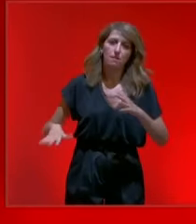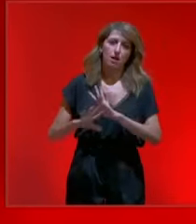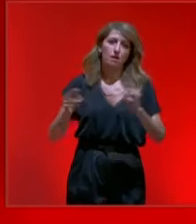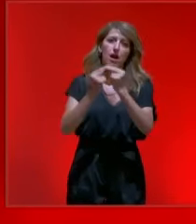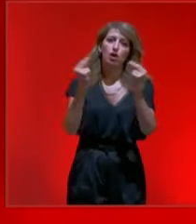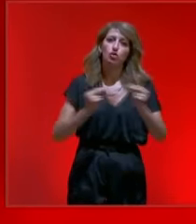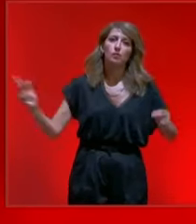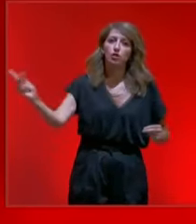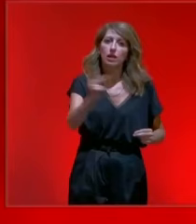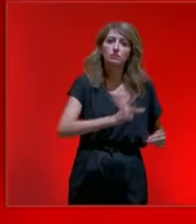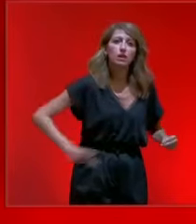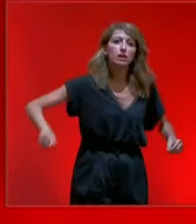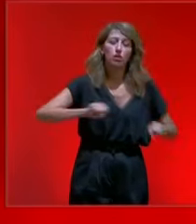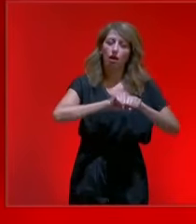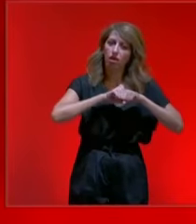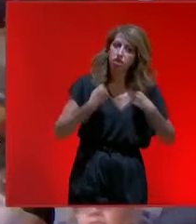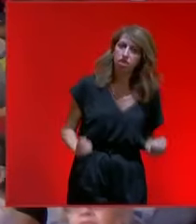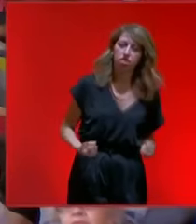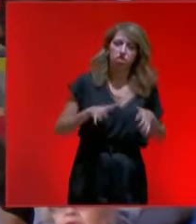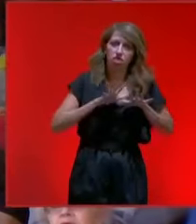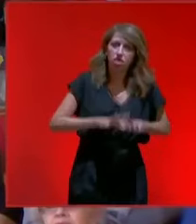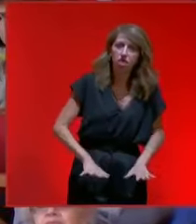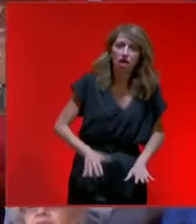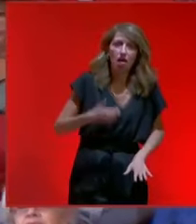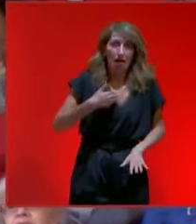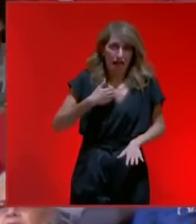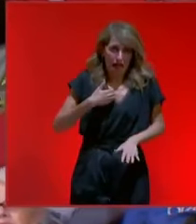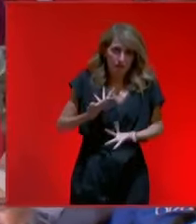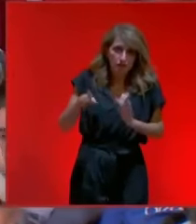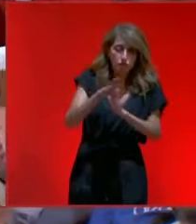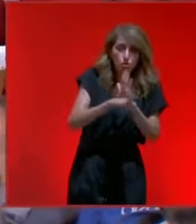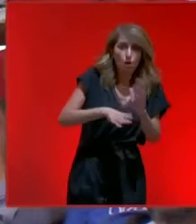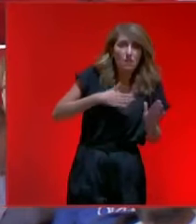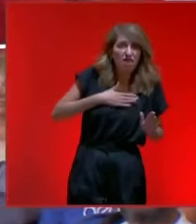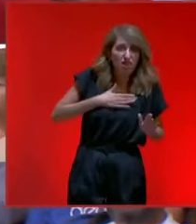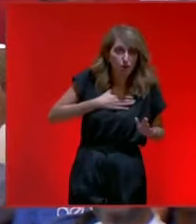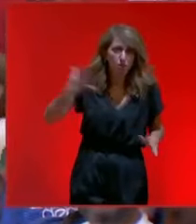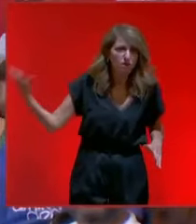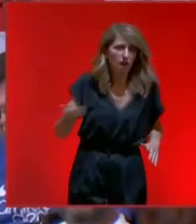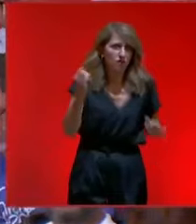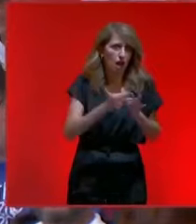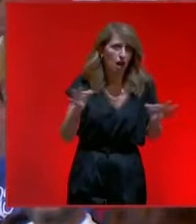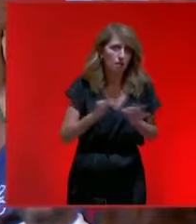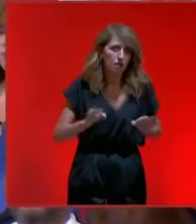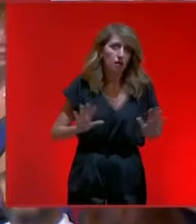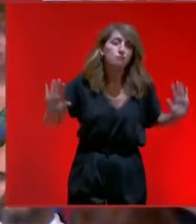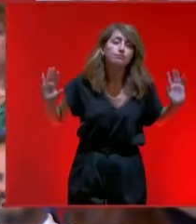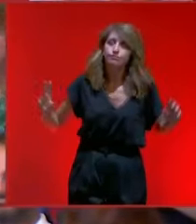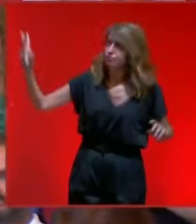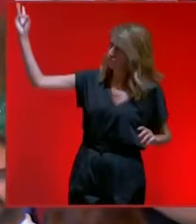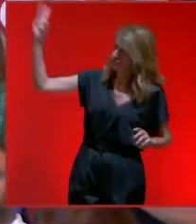Ήταν δικό μας πρόγραμμα? Όχι, δεν ήταν δικό μας πρόγραμμα. Ήταν πρόγραμμα που μας επέβαλε η Τρόικα, ακριβώς διότι